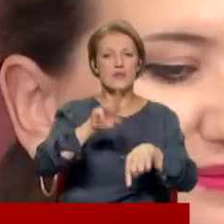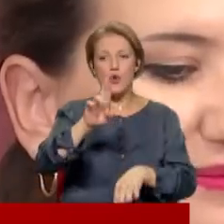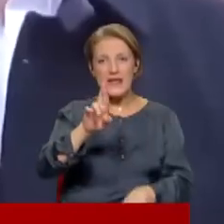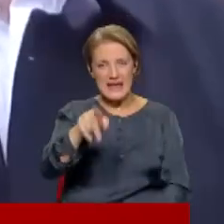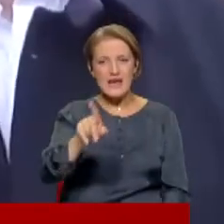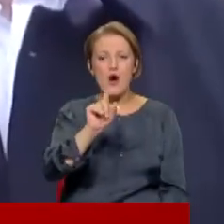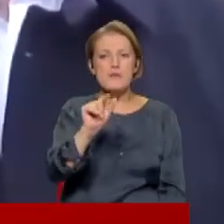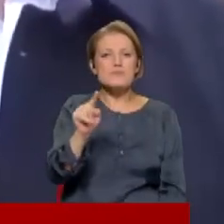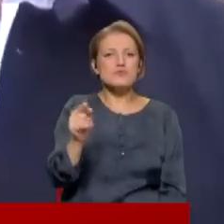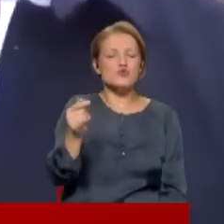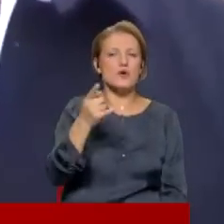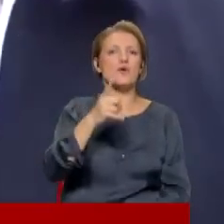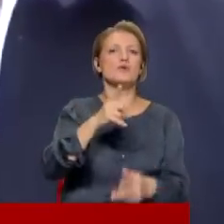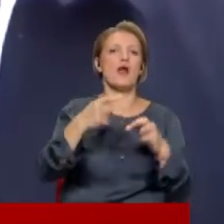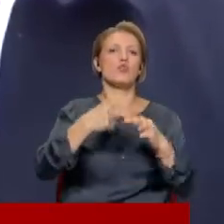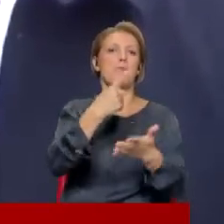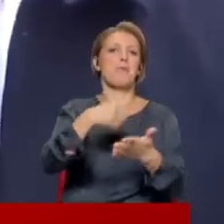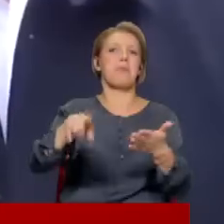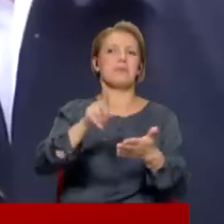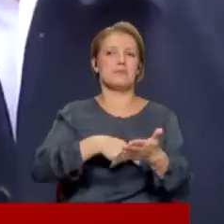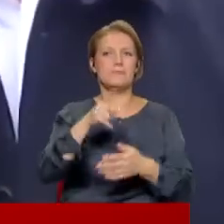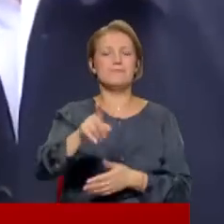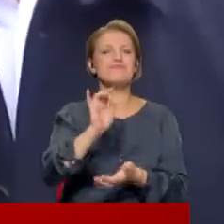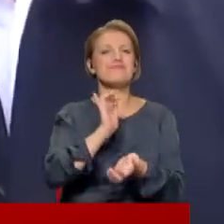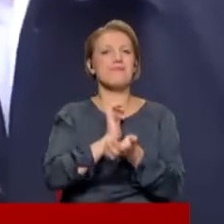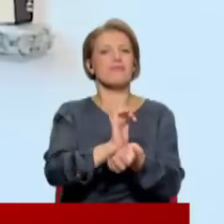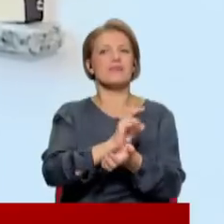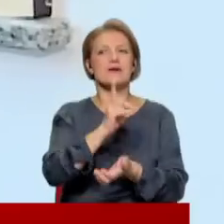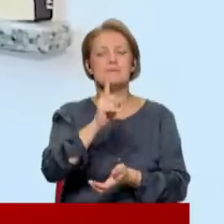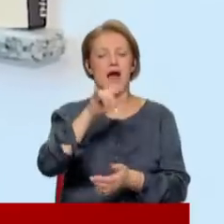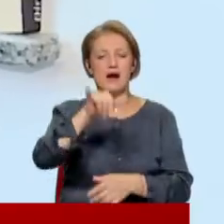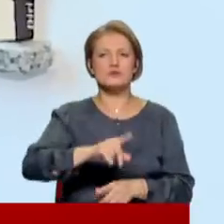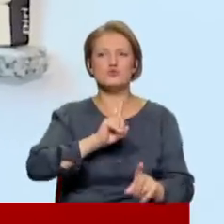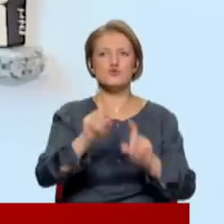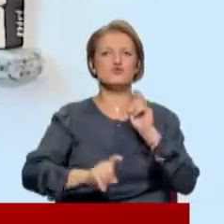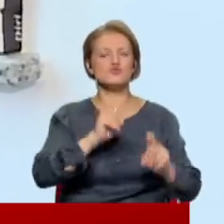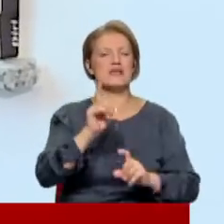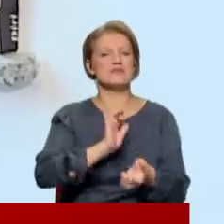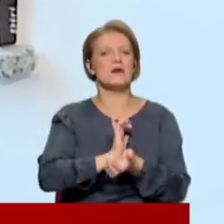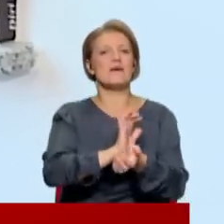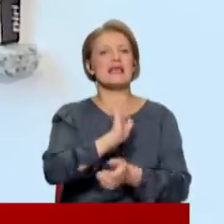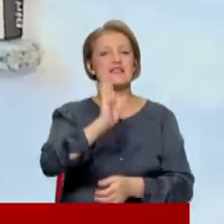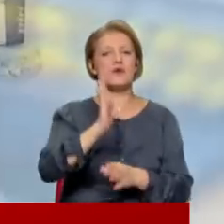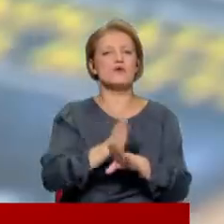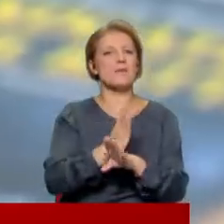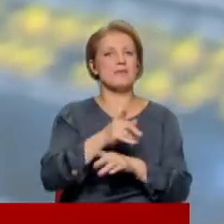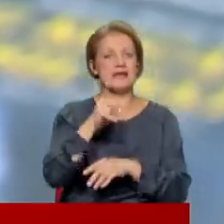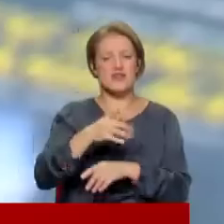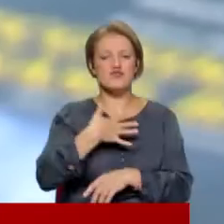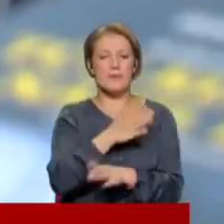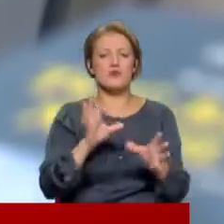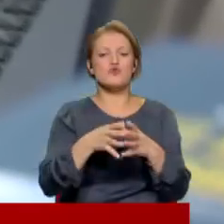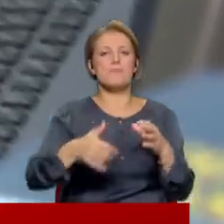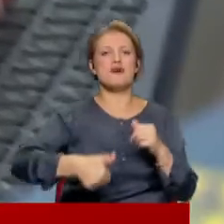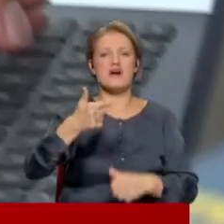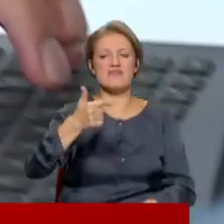iptal oldu. Gazeteci Barış Pehlivan'ın hüküm dahi almadığı hakkındaki bir soruşturmadan dolayı cezaevine girecek olması nedeniyle CHP Grup